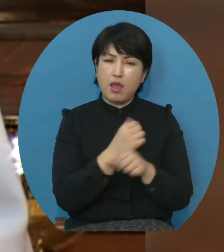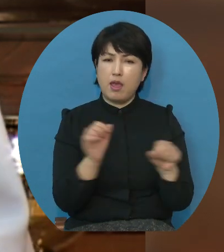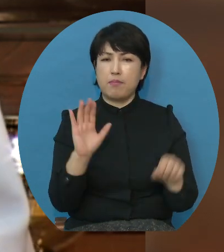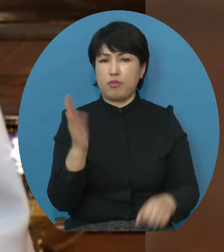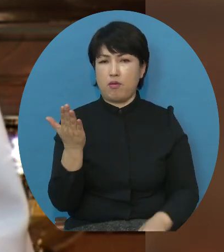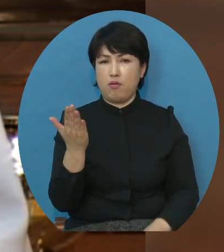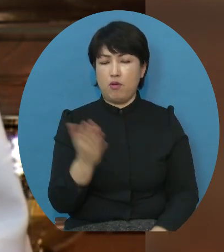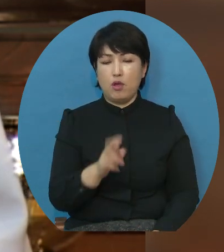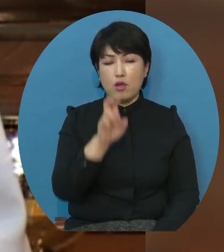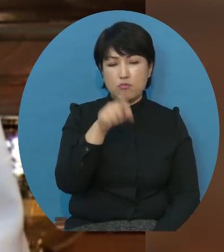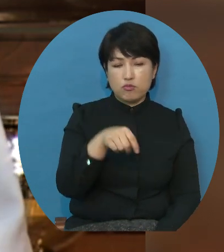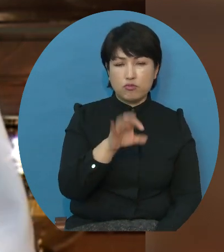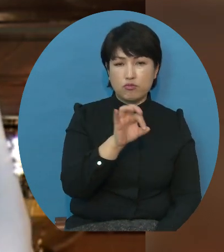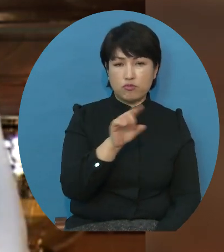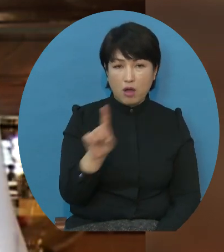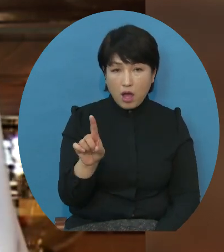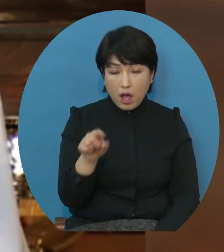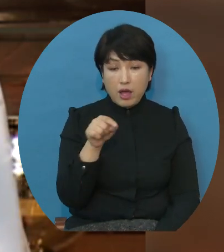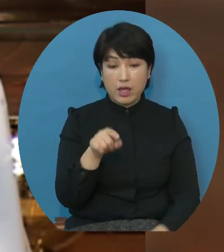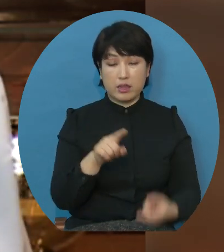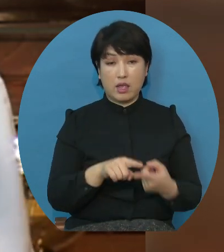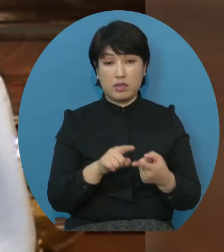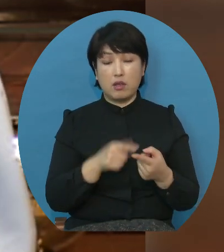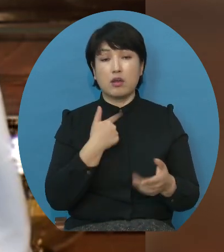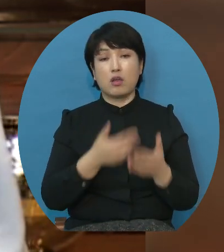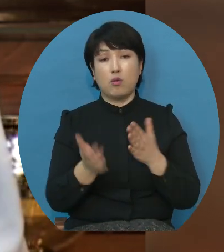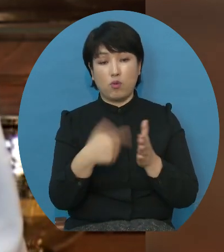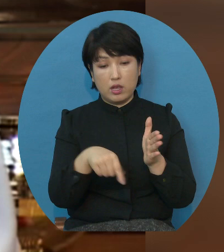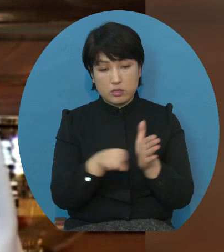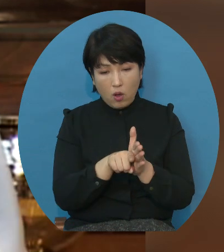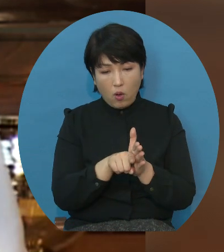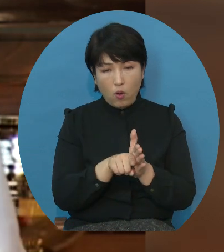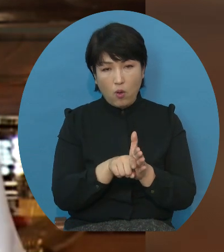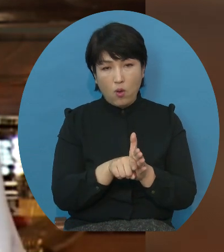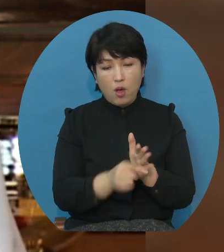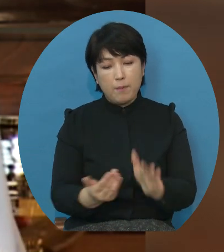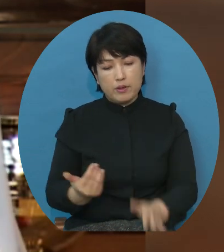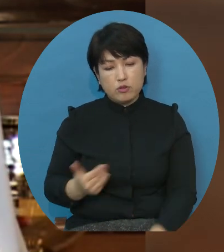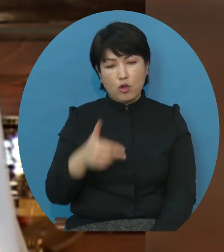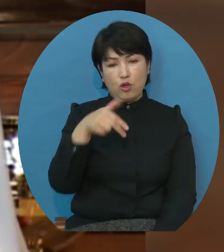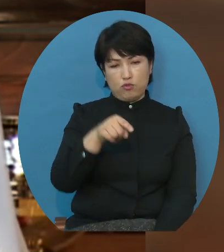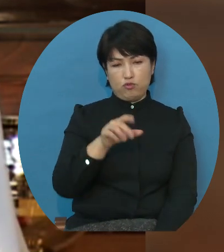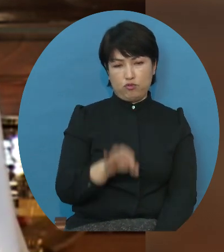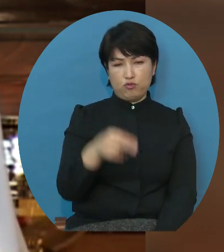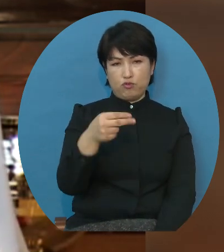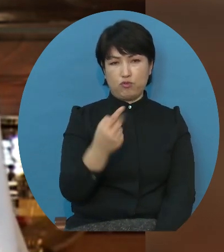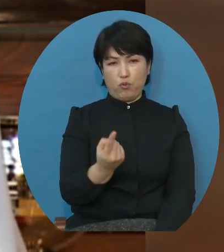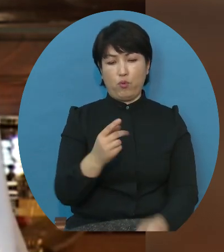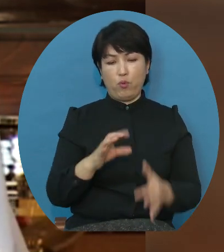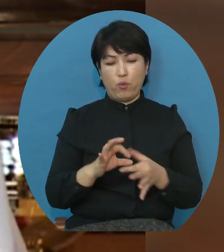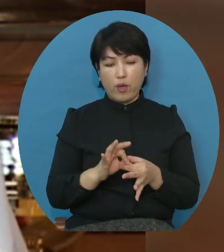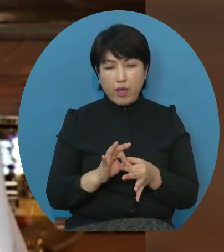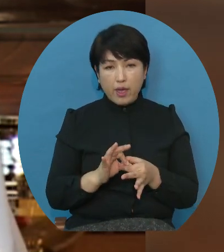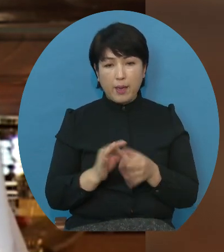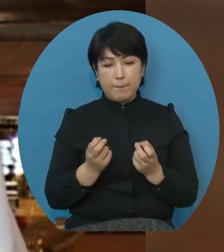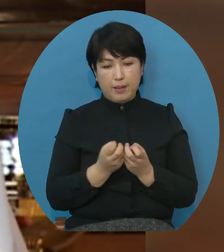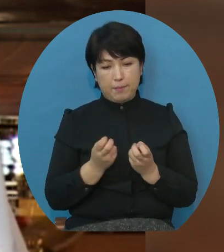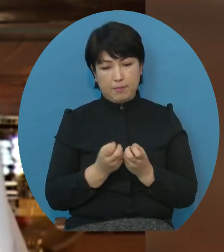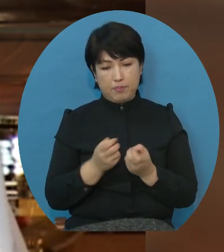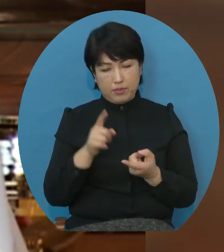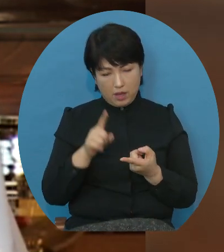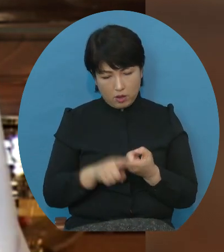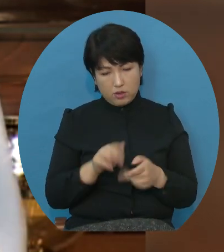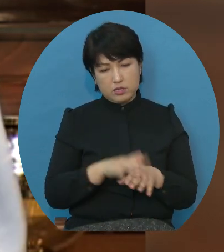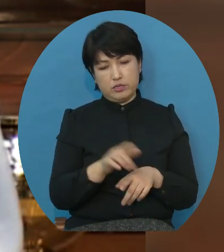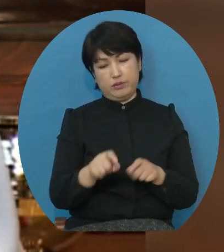바로 이 뭐랄 경험 하려면 바로 우리가 이 축도 이 길을 가야 된다 중 다이지로